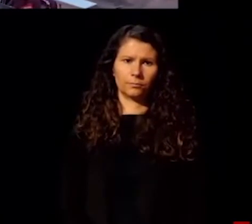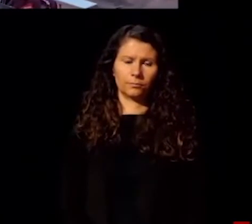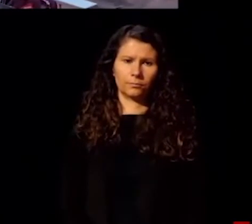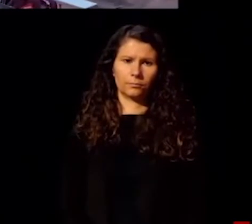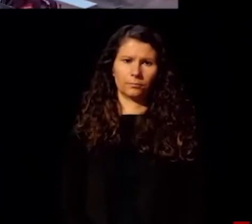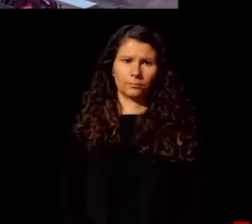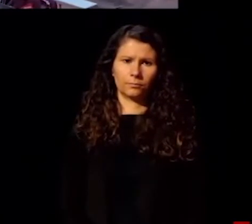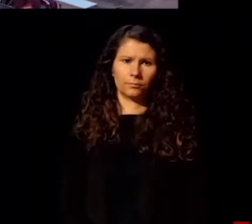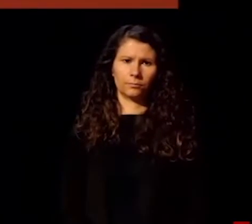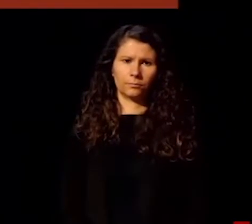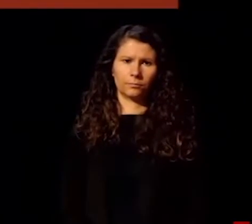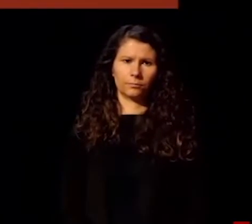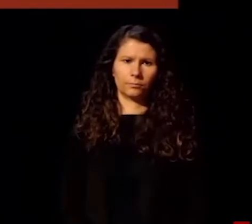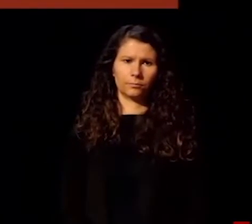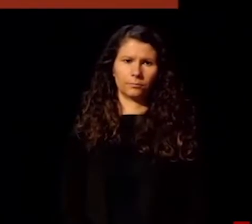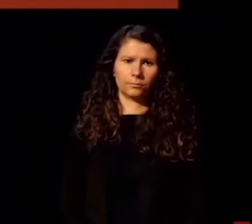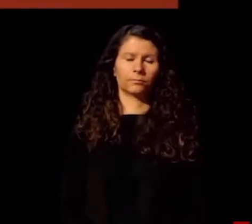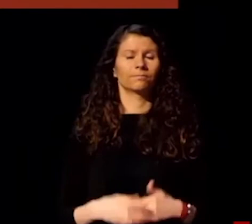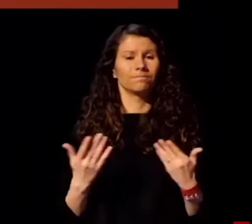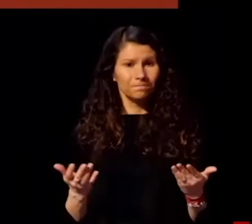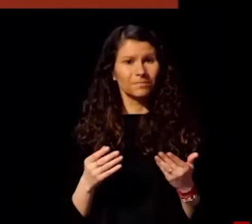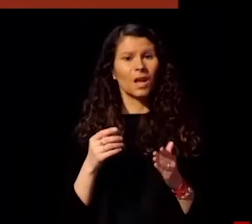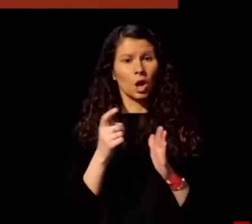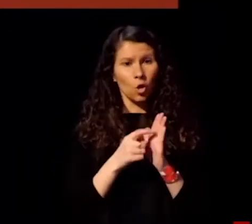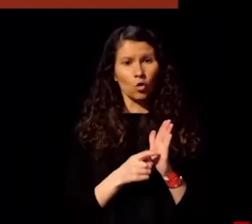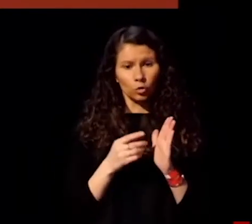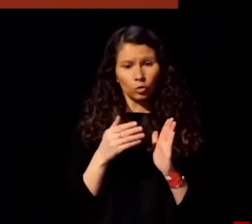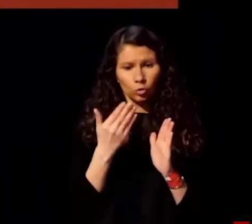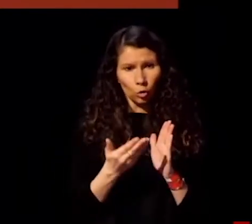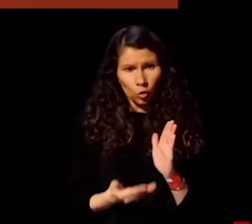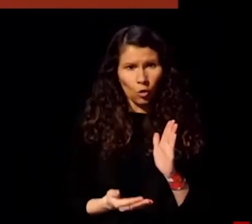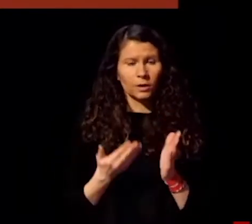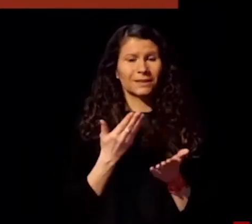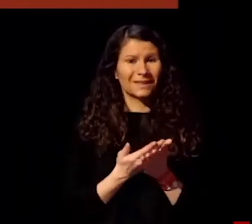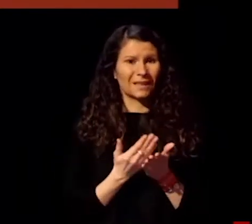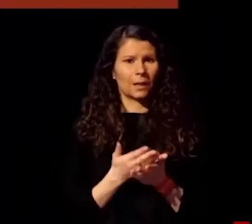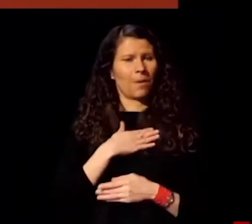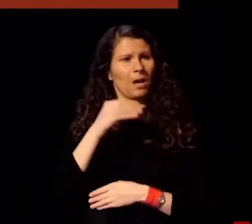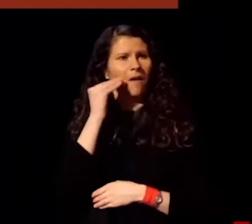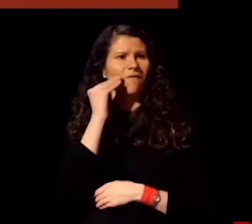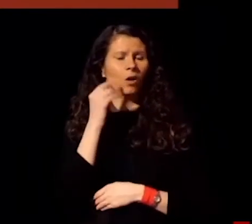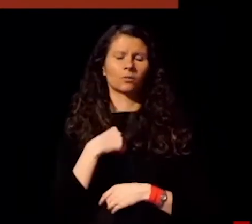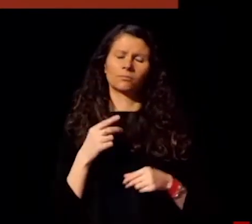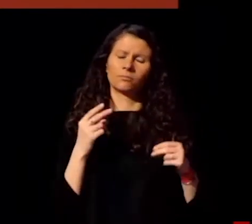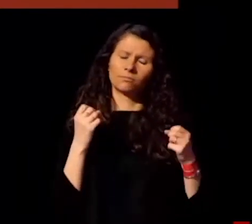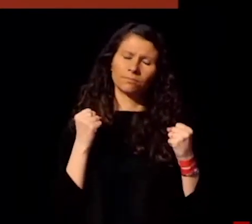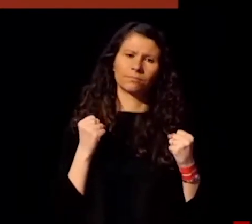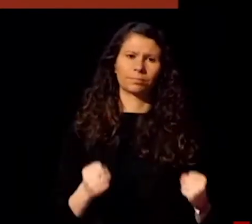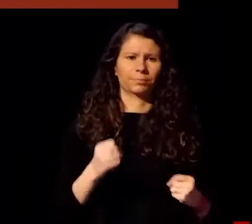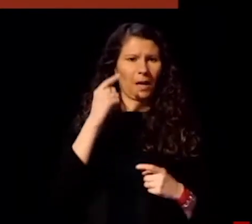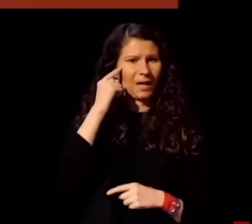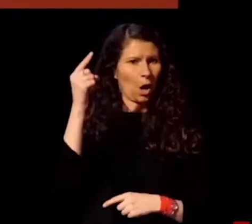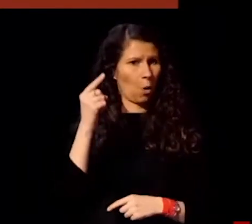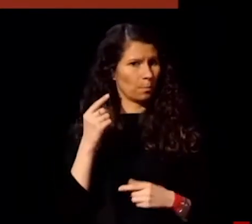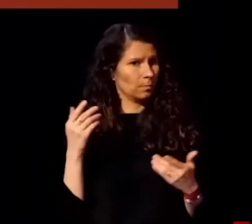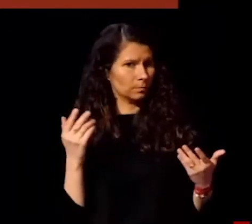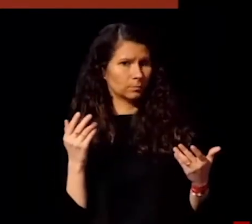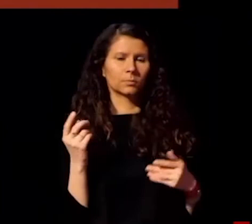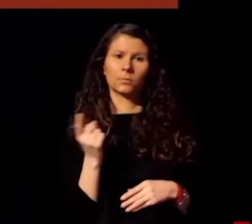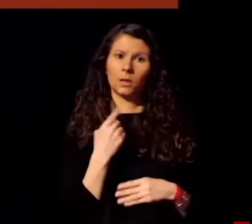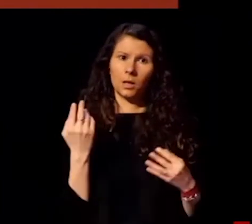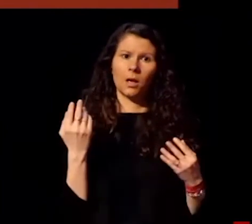aus diesen und weiteren gründen bin ich aus erfahrung überzeugt wir werden ein starkes linkes